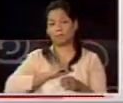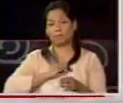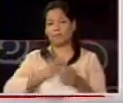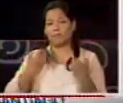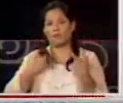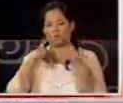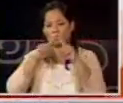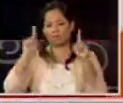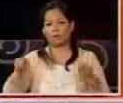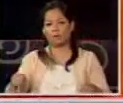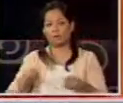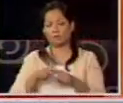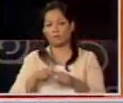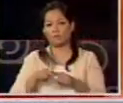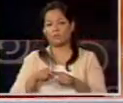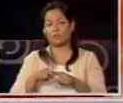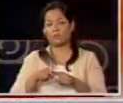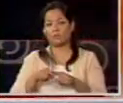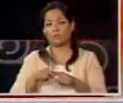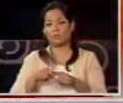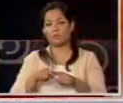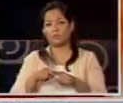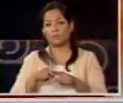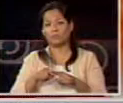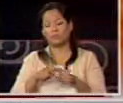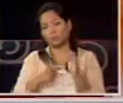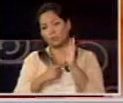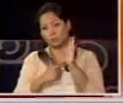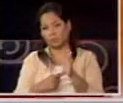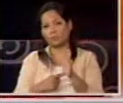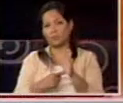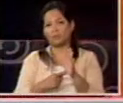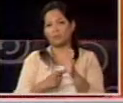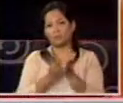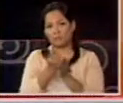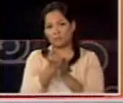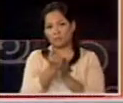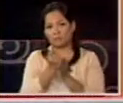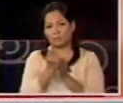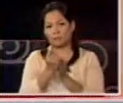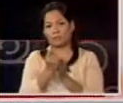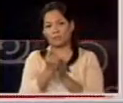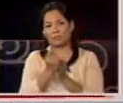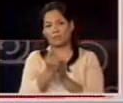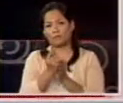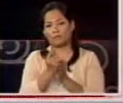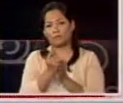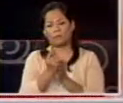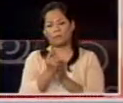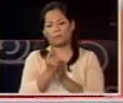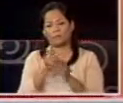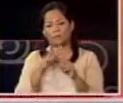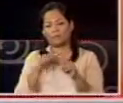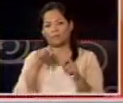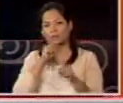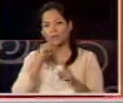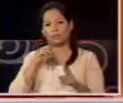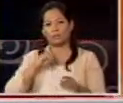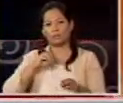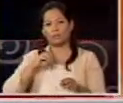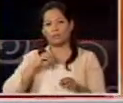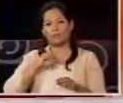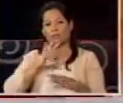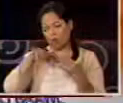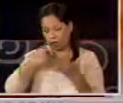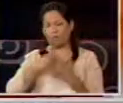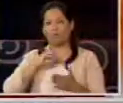document authorizing her to be trustee. Yun yung pagkaintindi ko. May... Pero hindi majority owner si Mrs. Christina Corona.